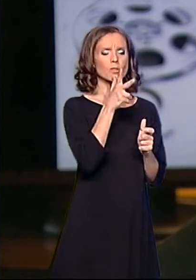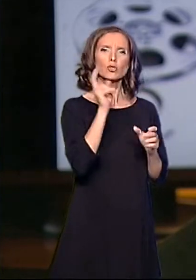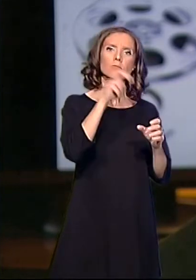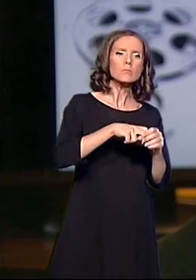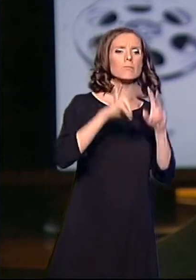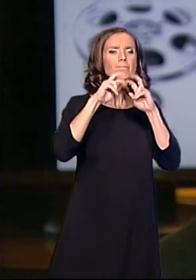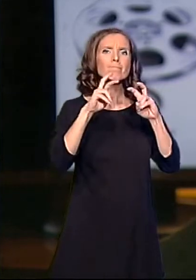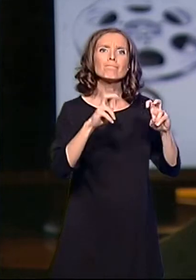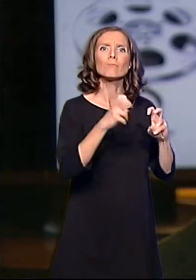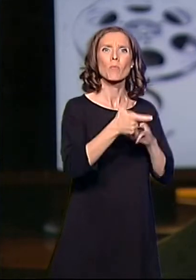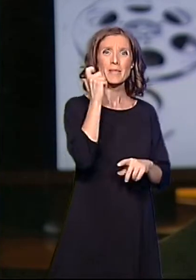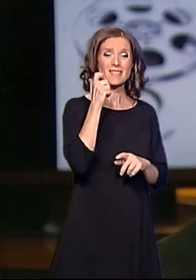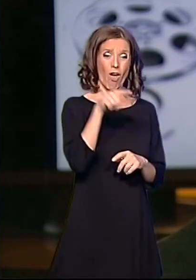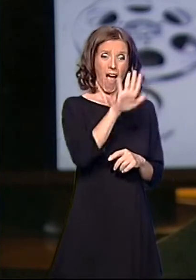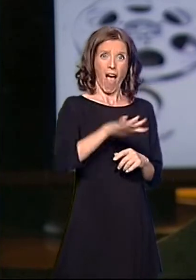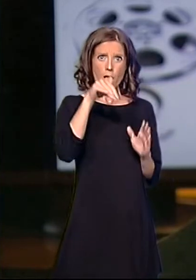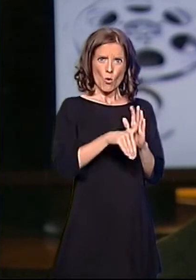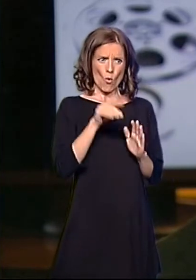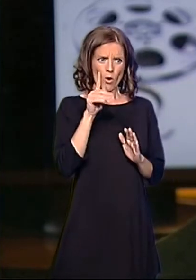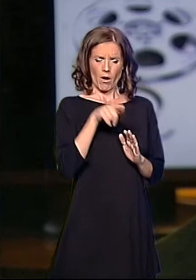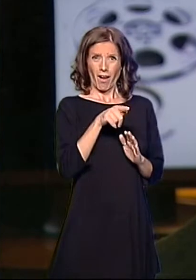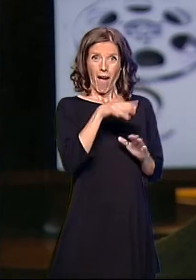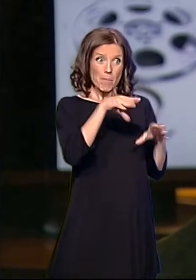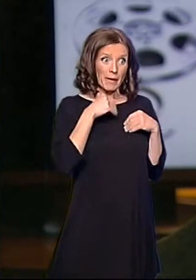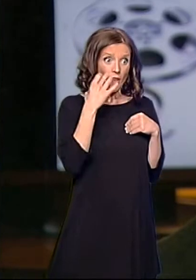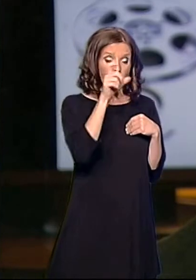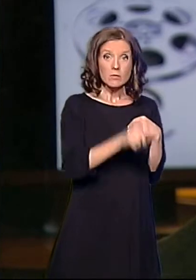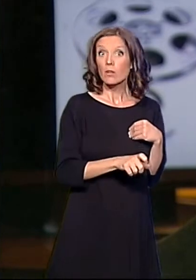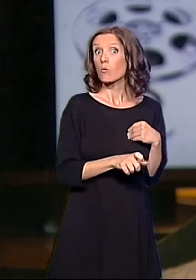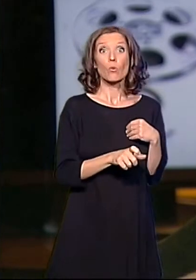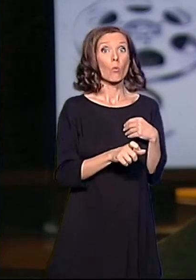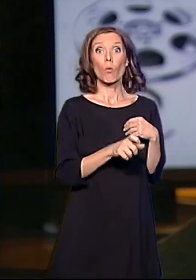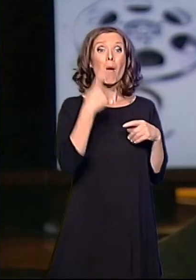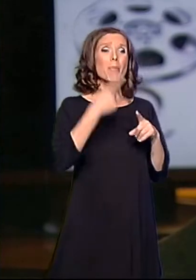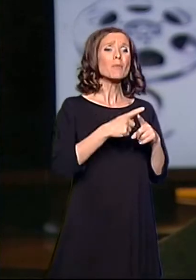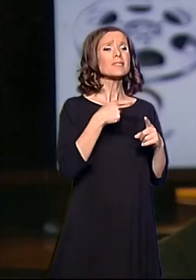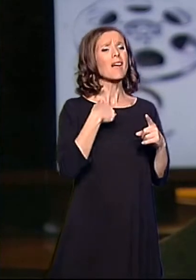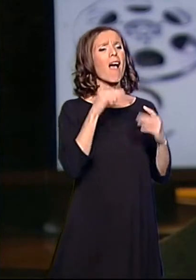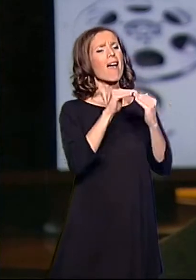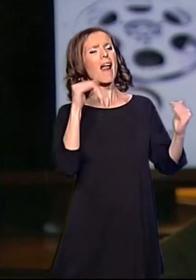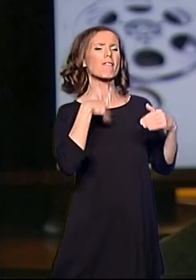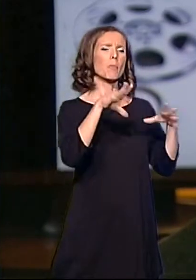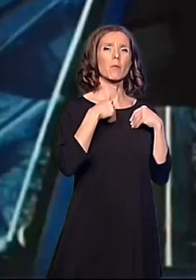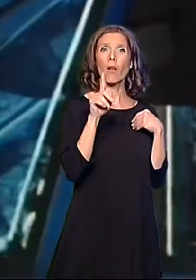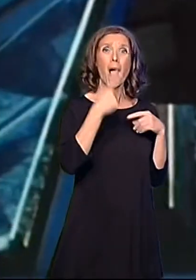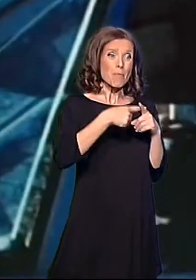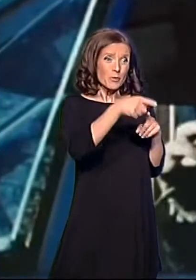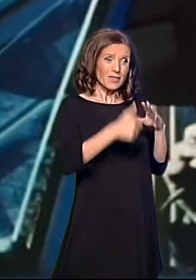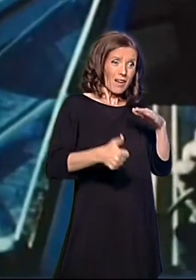uopšte prihvate kao crnca, a još više ne da ga prihvate kao ravnopravnog, nego kao nekog ko je nadređen.